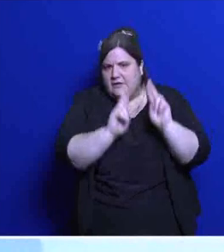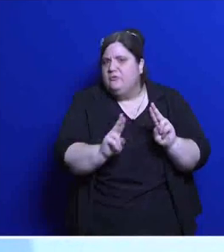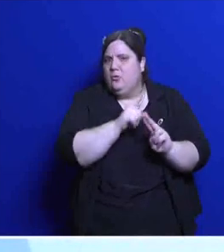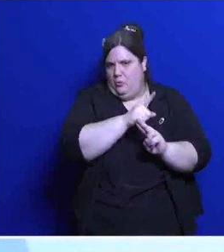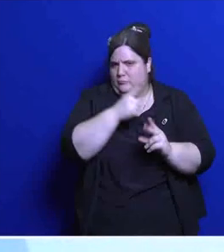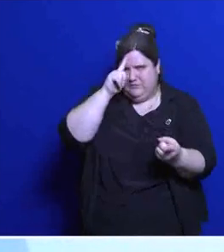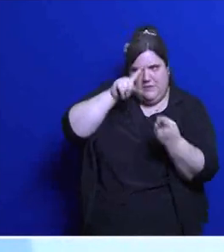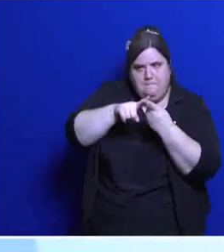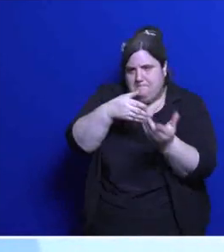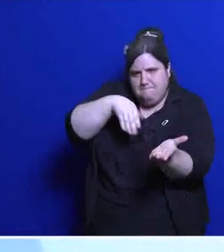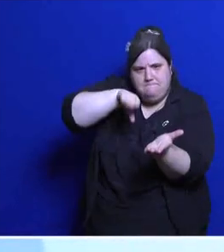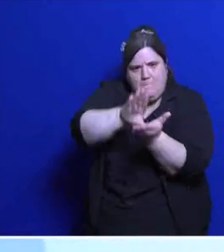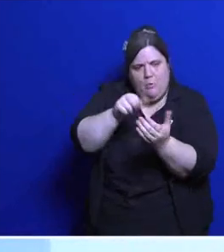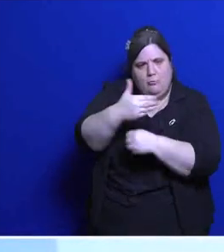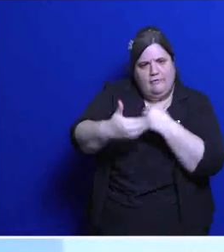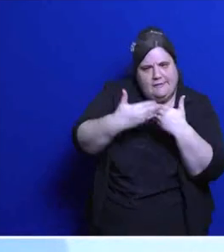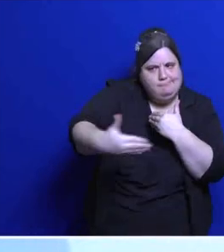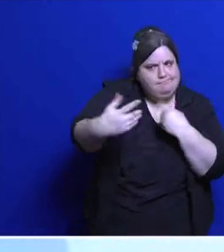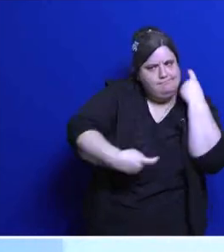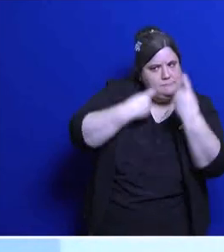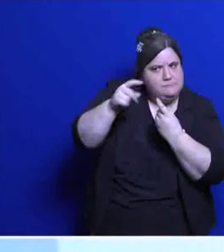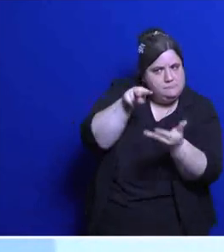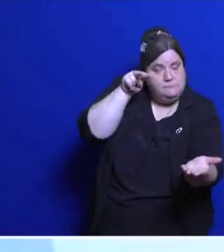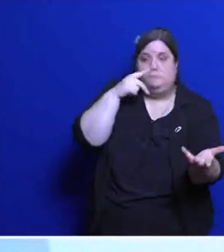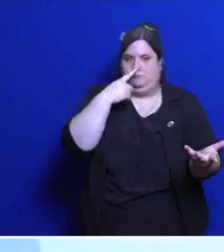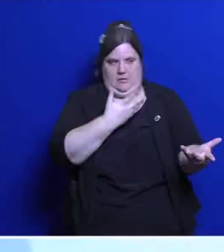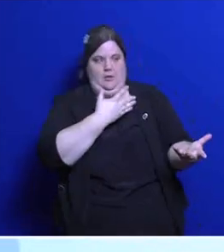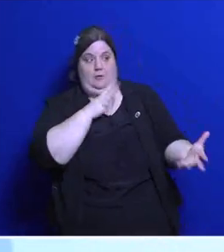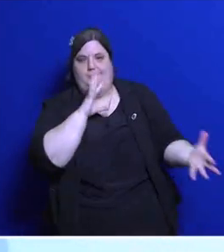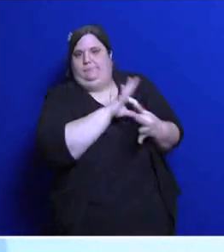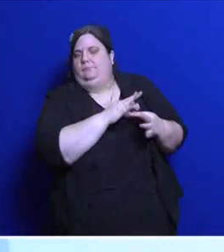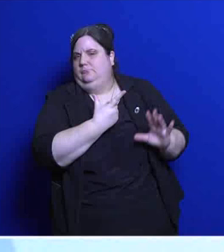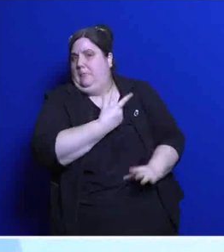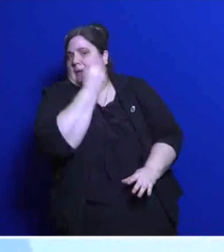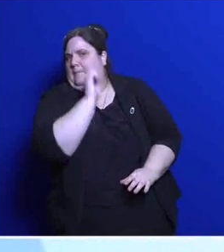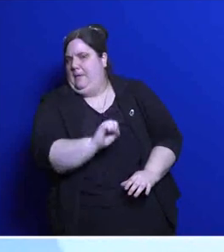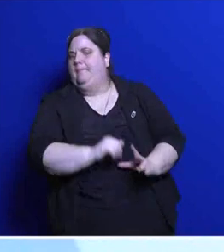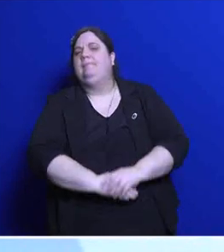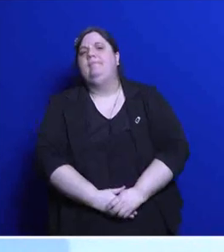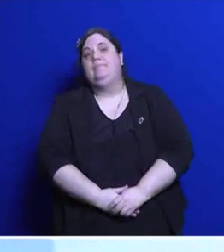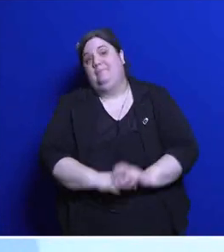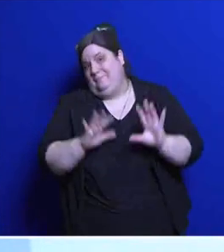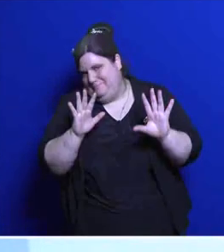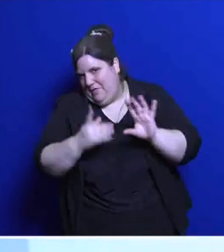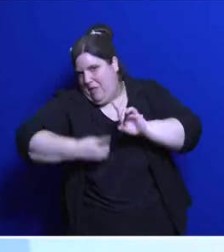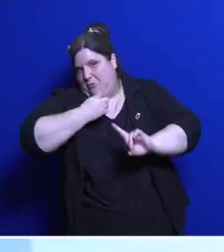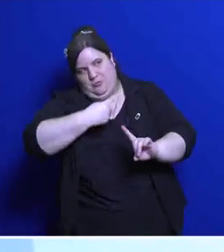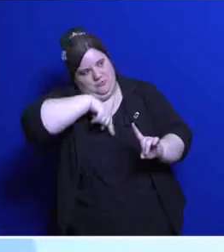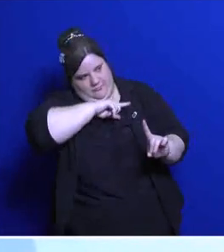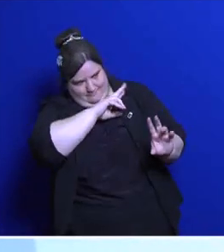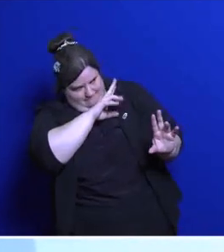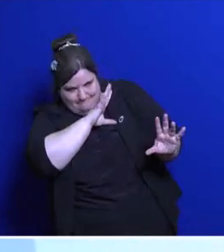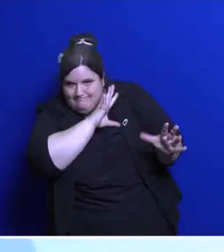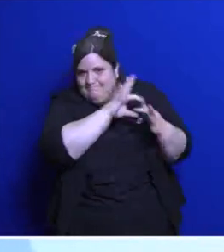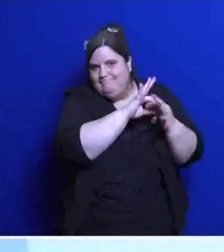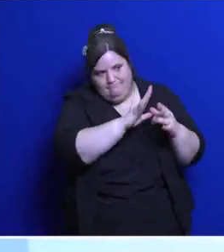États, eh bien, elles offrent de véritables opportunités de partenariat, pour autant, bien évidemment, que nous sachions répondre, nous-mêmes,